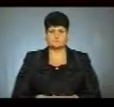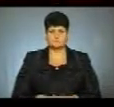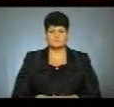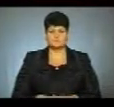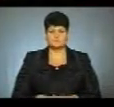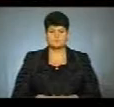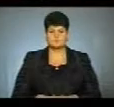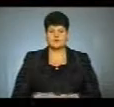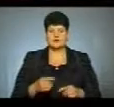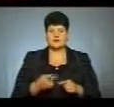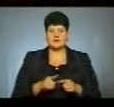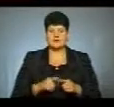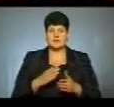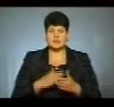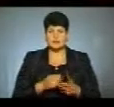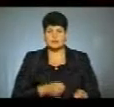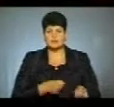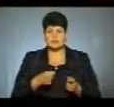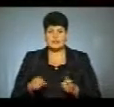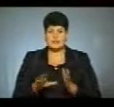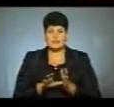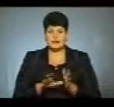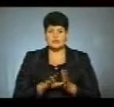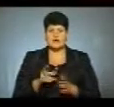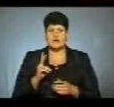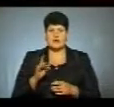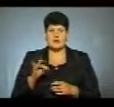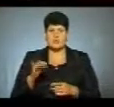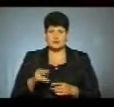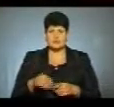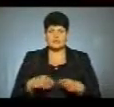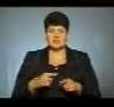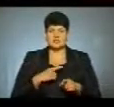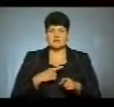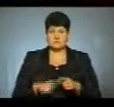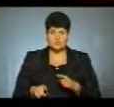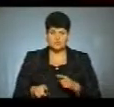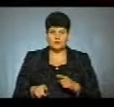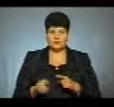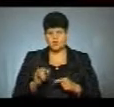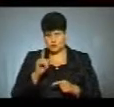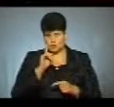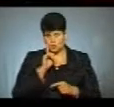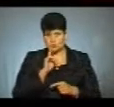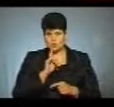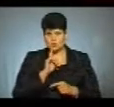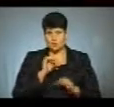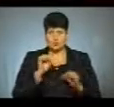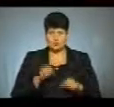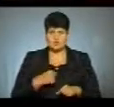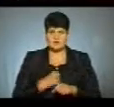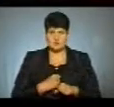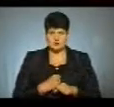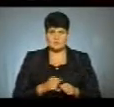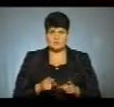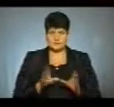Це є портативний електрокардіограф, який дає швидко і досить зручно можливість працювати з